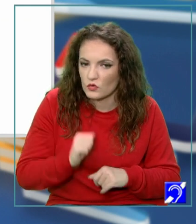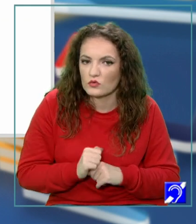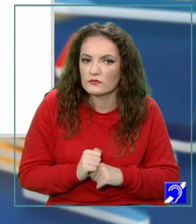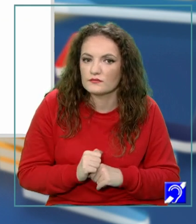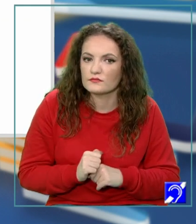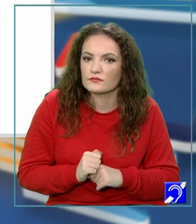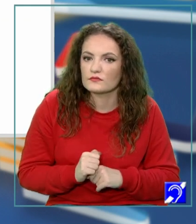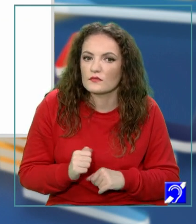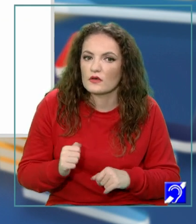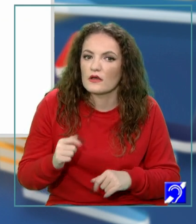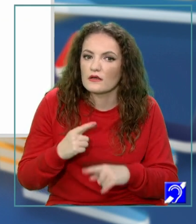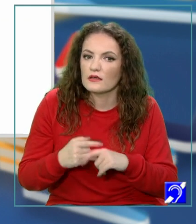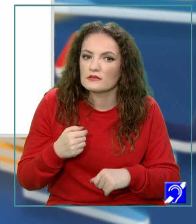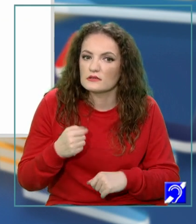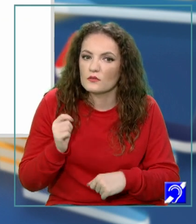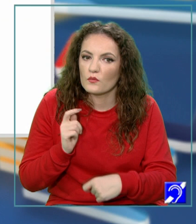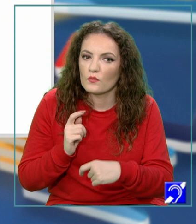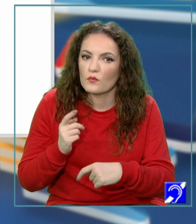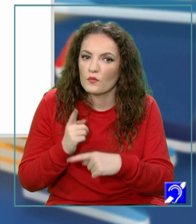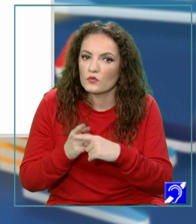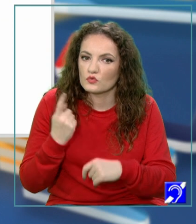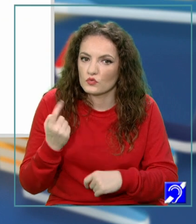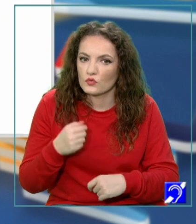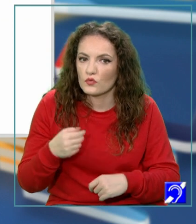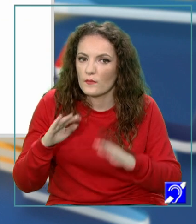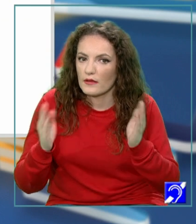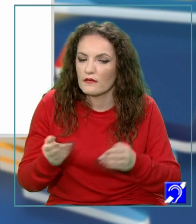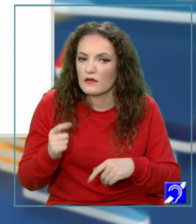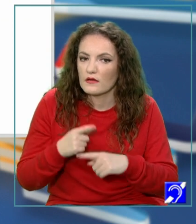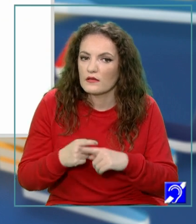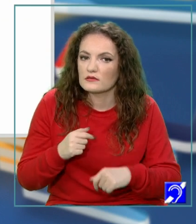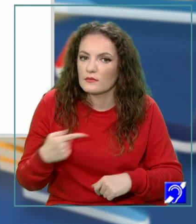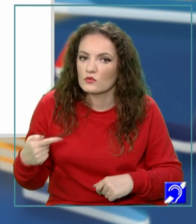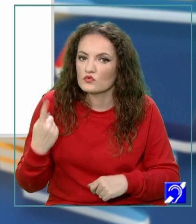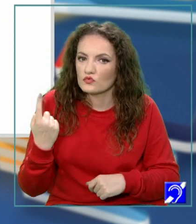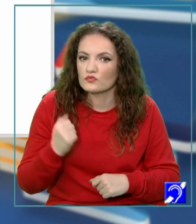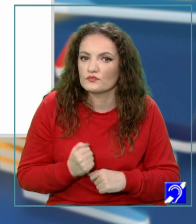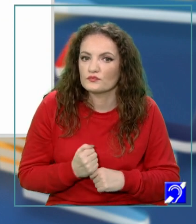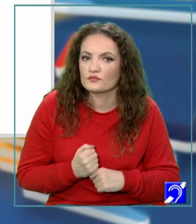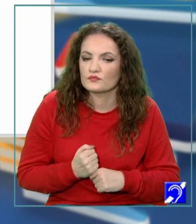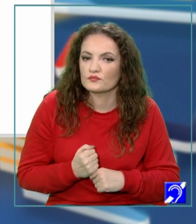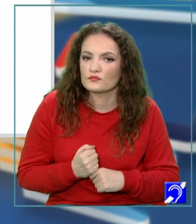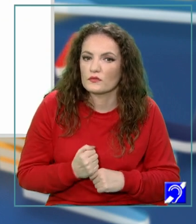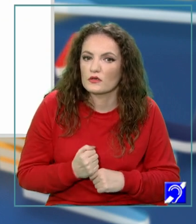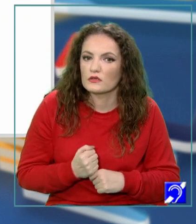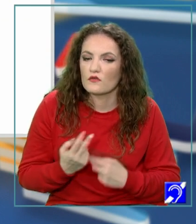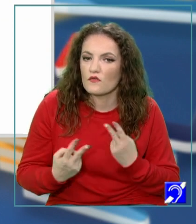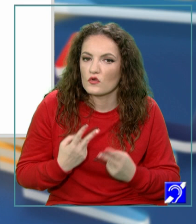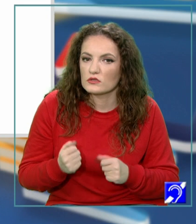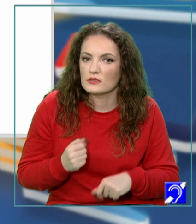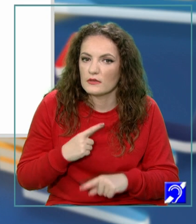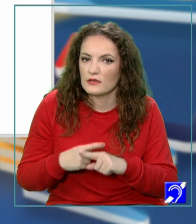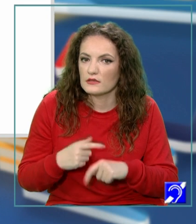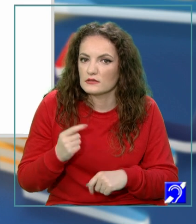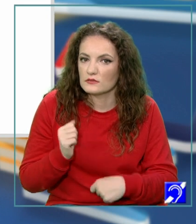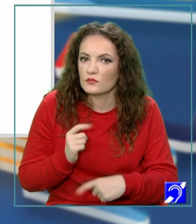x plus 1 pe lângă x minus 1. Deci pe prima fracție o amplific cu x plus 1. A doua fracție observ că nu am x minus 1, ci am 1 minus